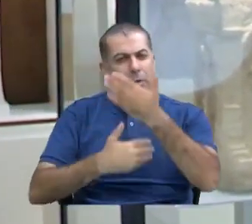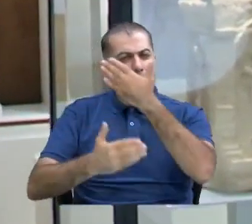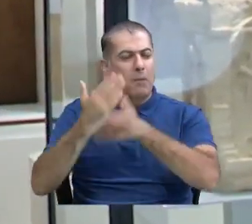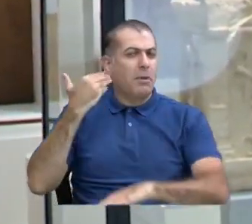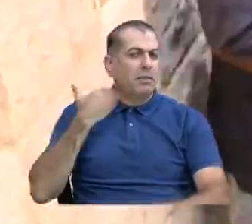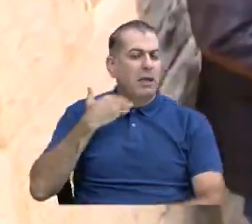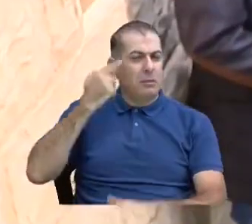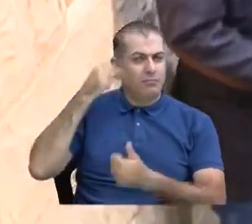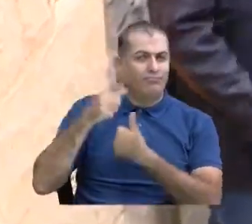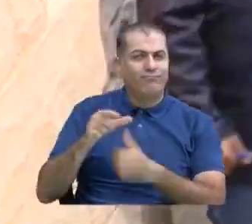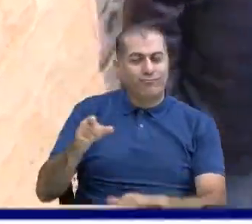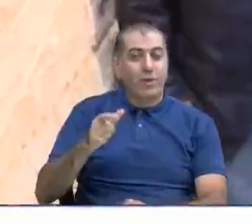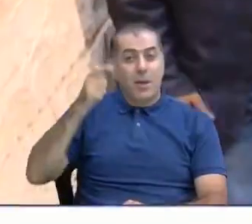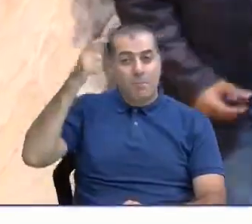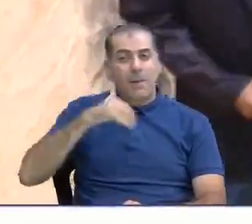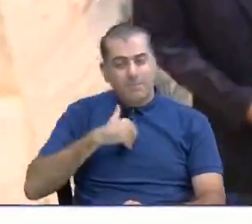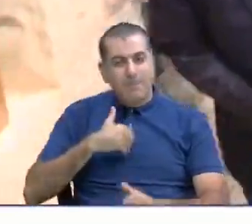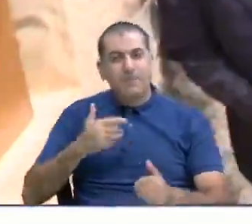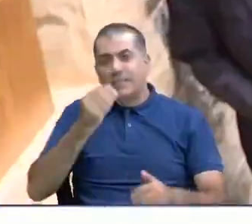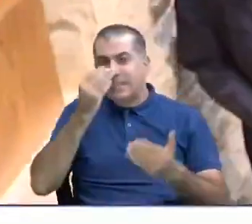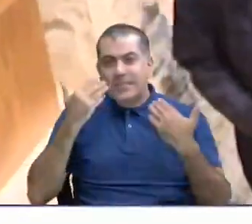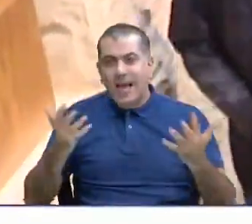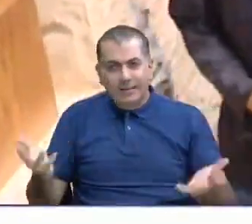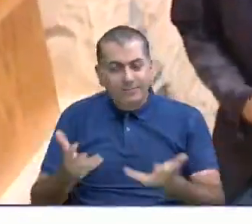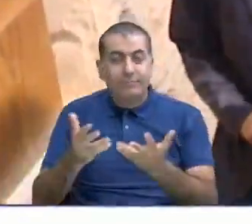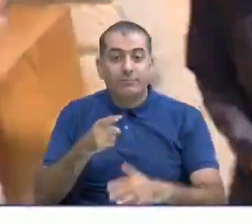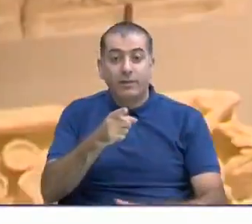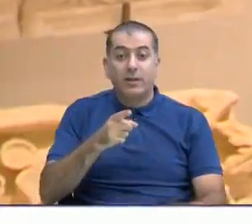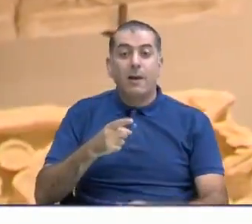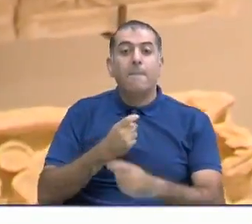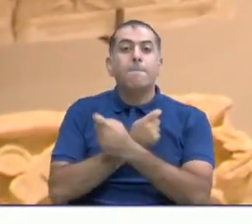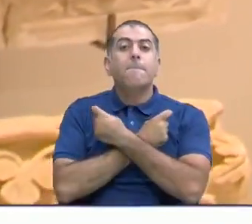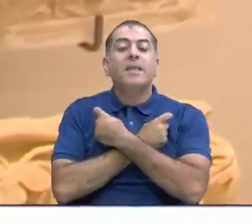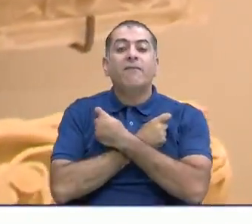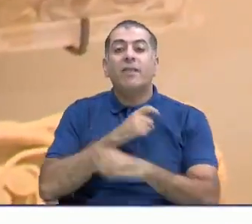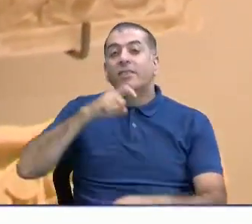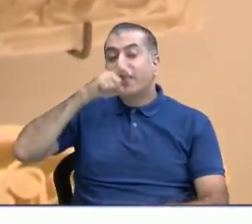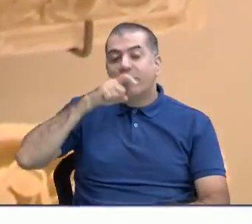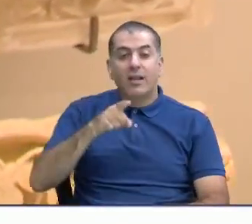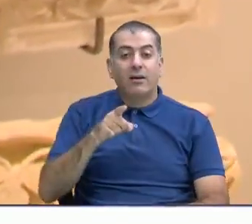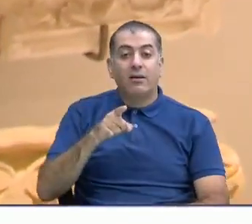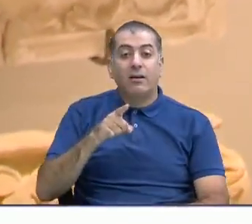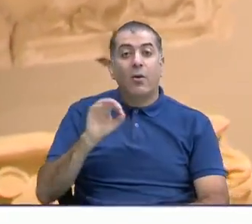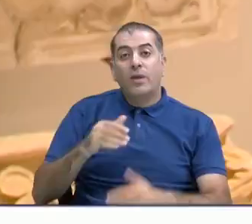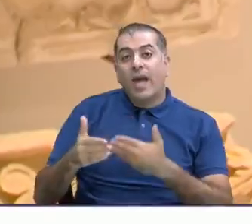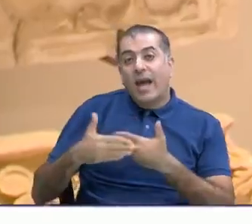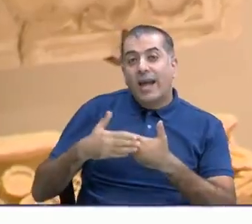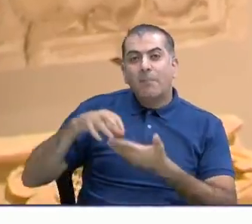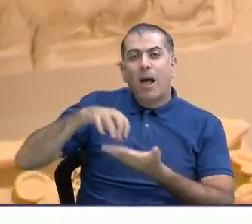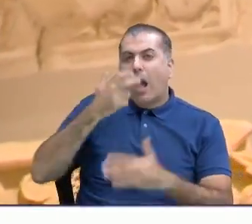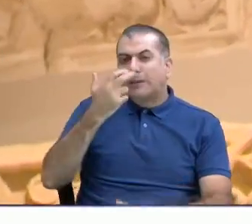وضمن الرؤيه الملكيه للنهوض بالواقع السياحي جاء افتتاح متحف الطفيله الاثري المجاور لقلع تها